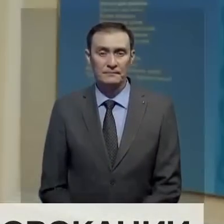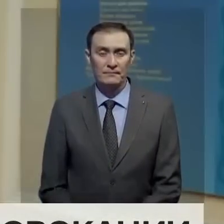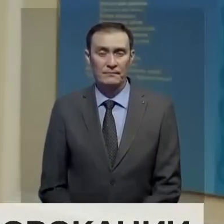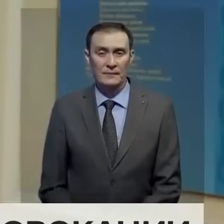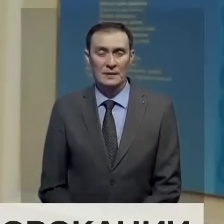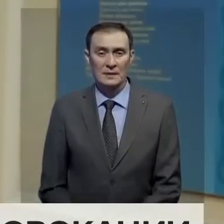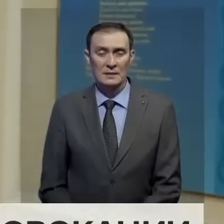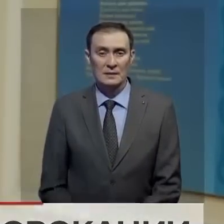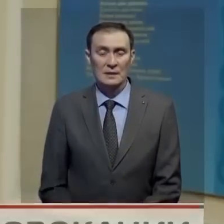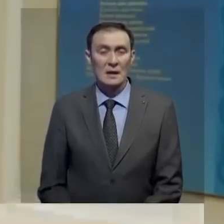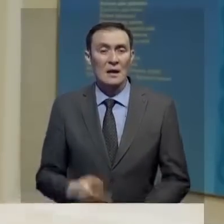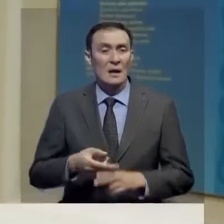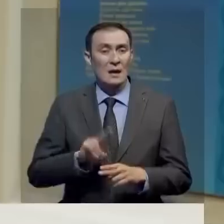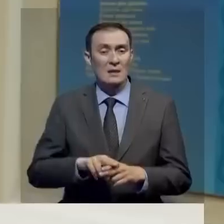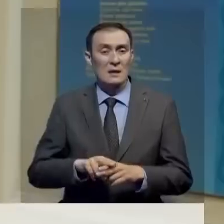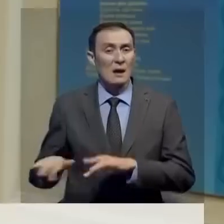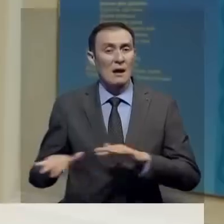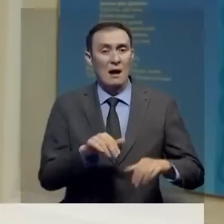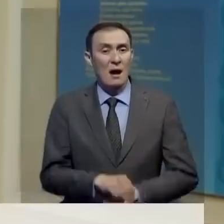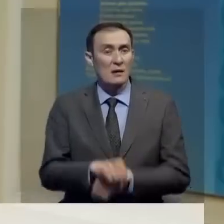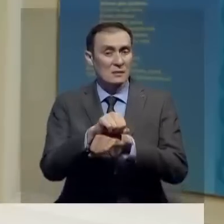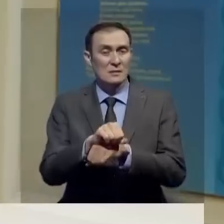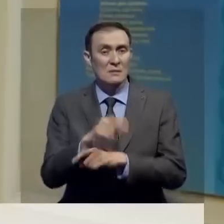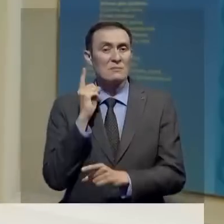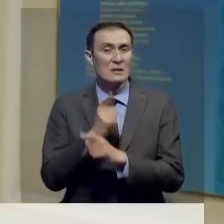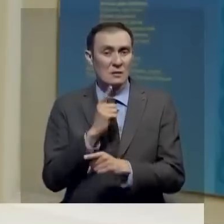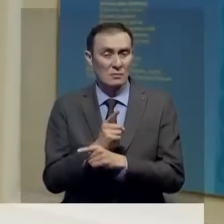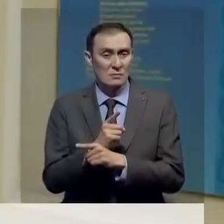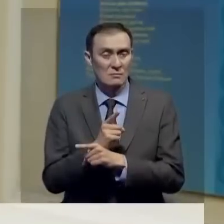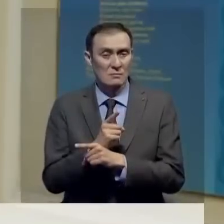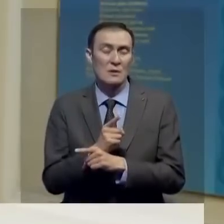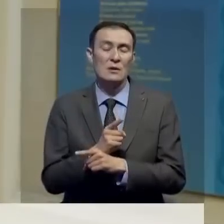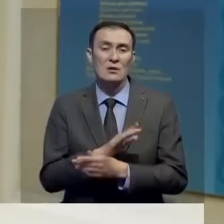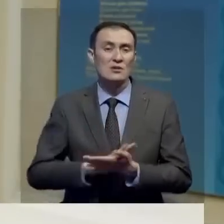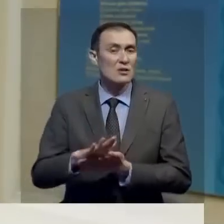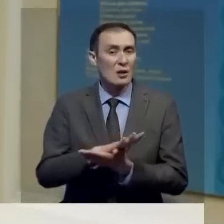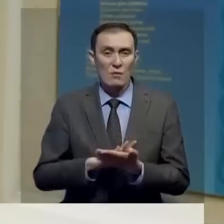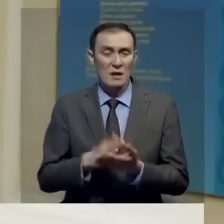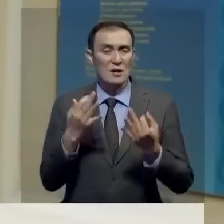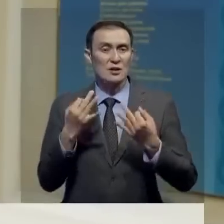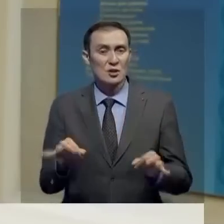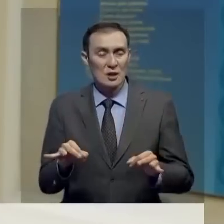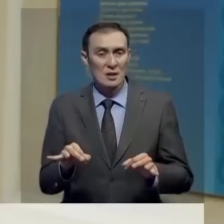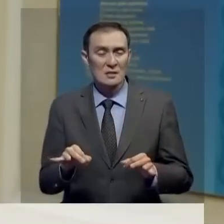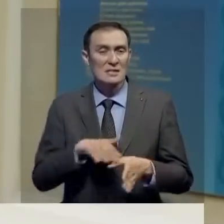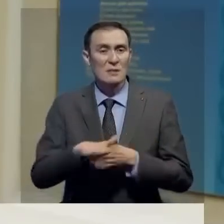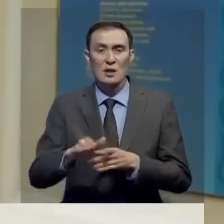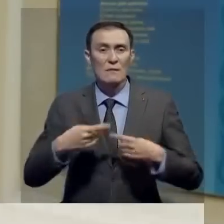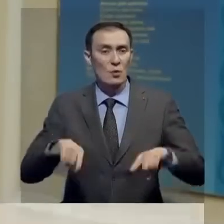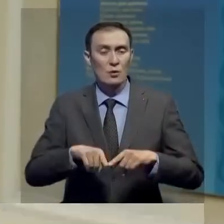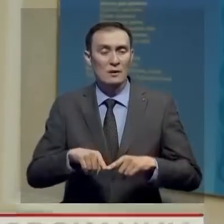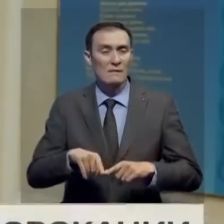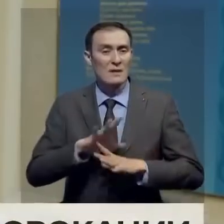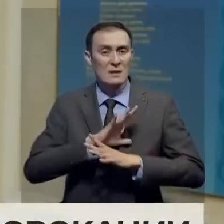Эти акции незаконны, никаких разрешений с местного исполнительного органа они